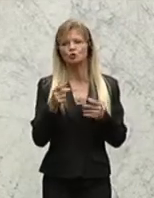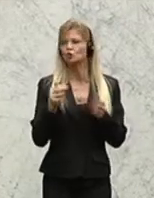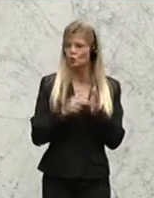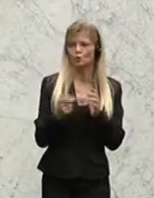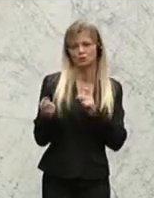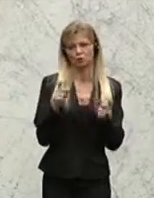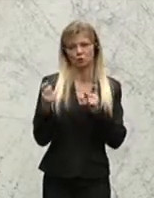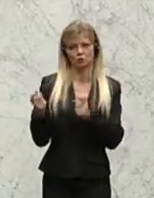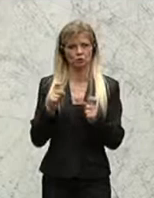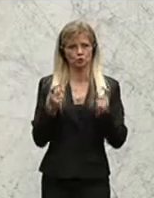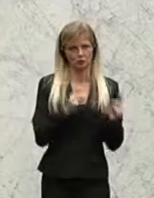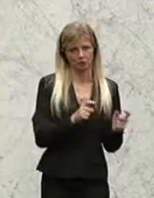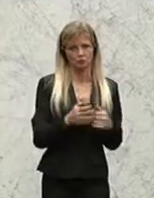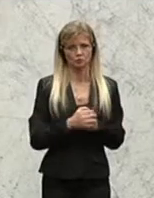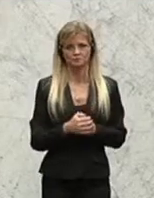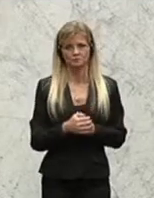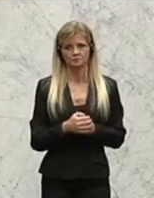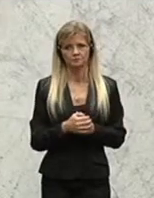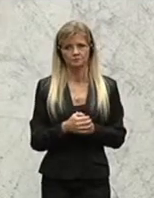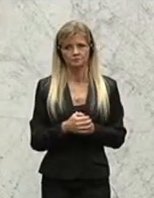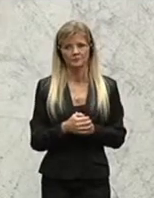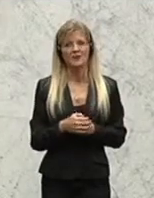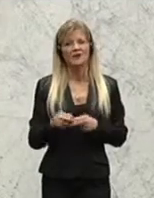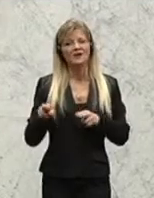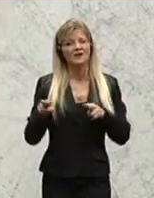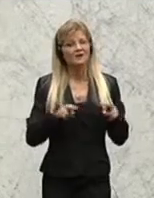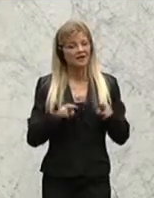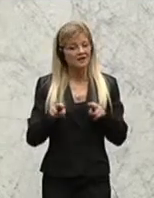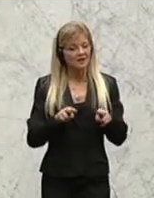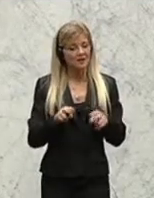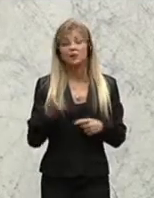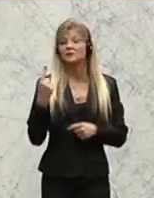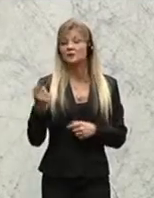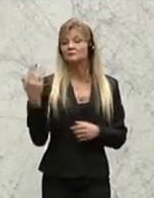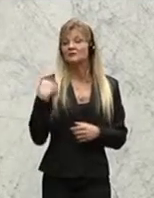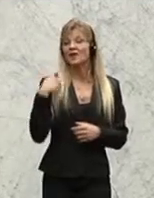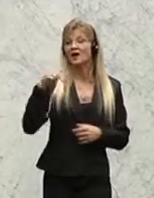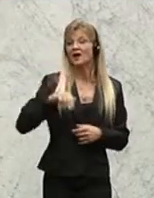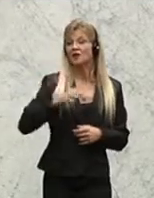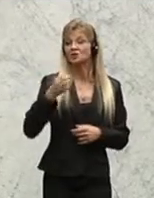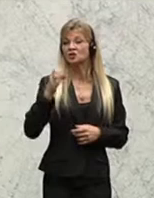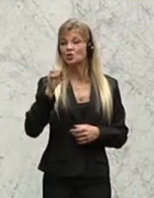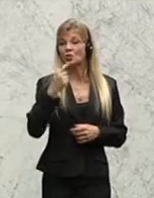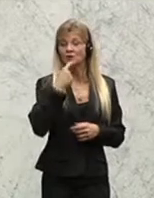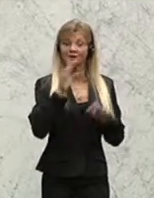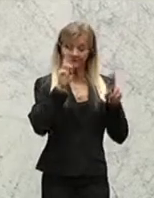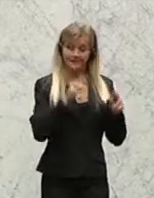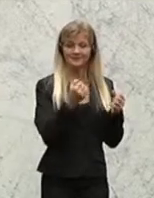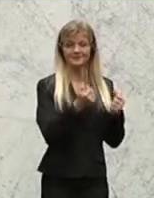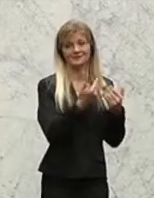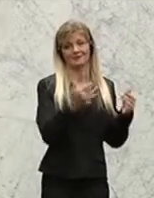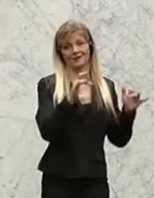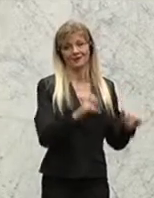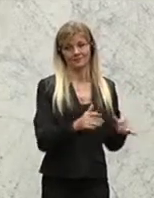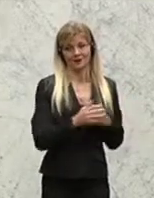sein. Die Regierung hat schließlich den NGOs Rechtssicherheit gegeben. In einem Gutachten des BMI mit